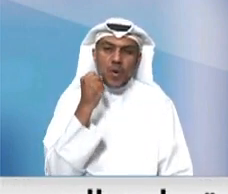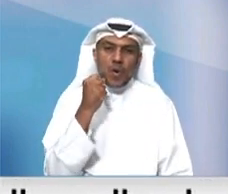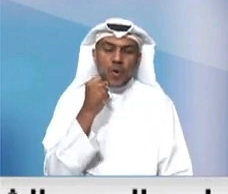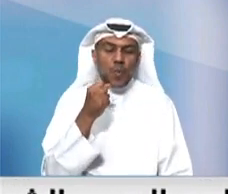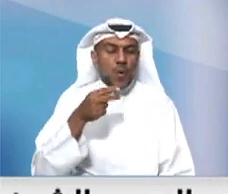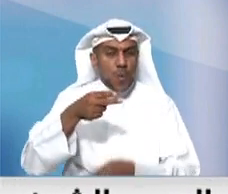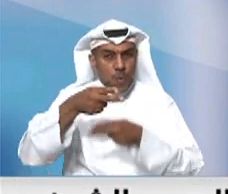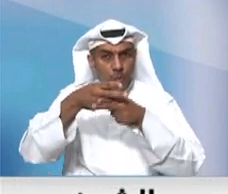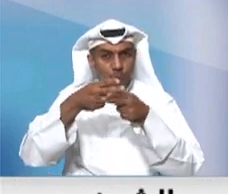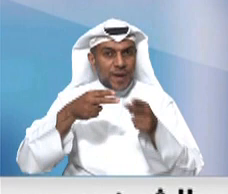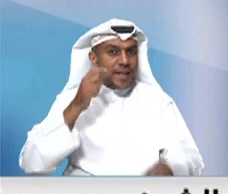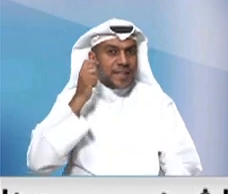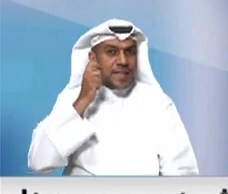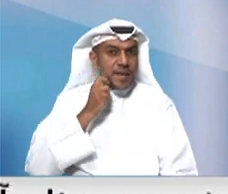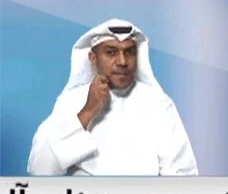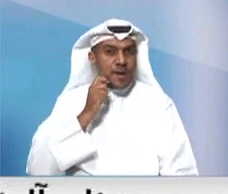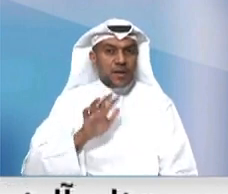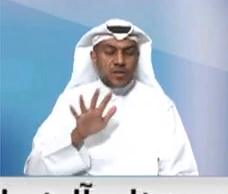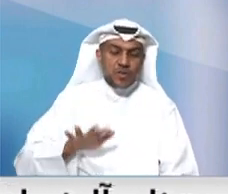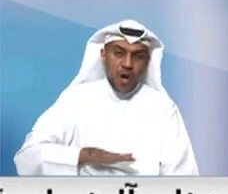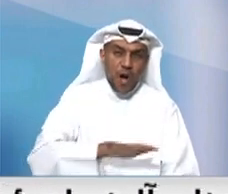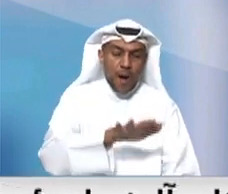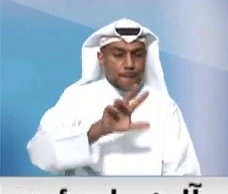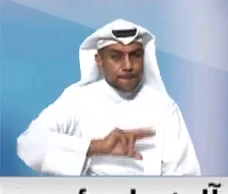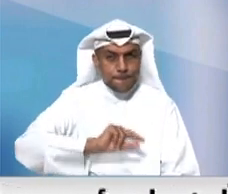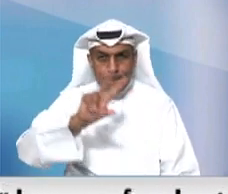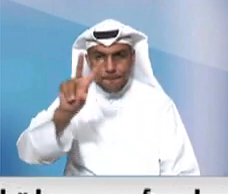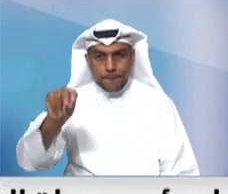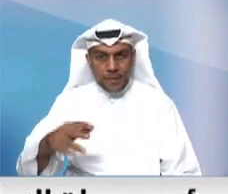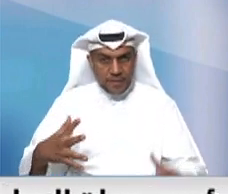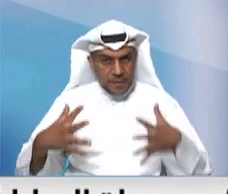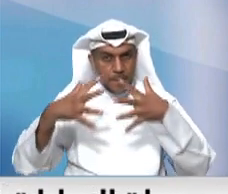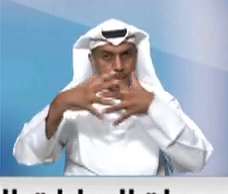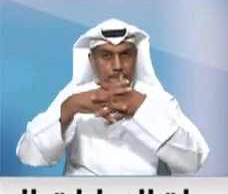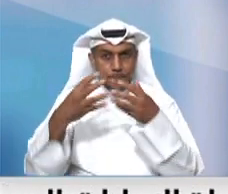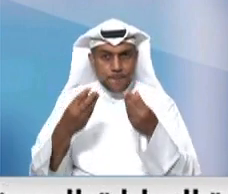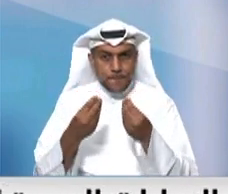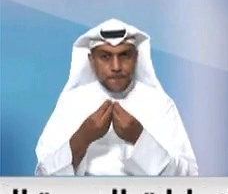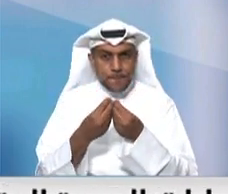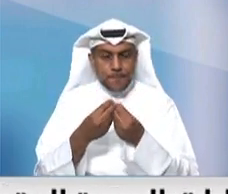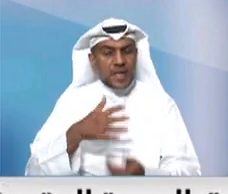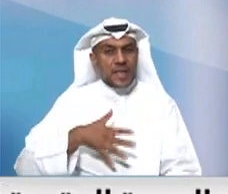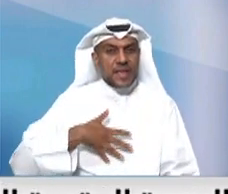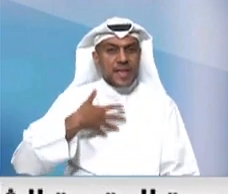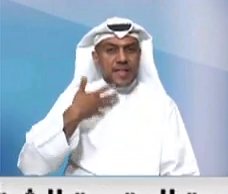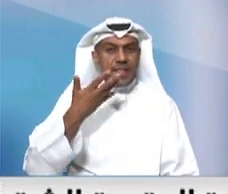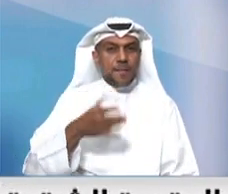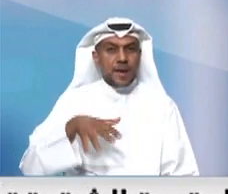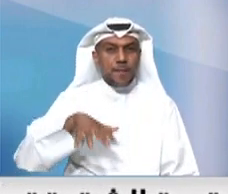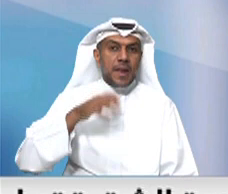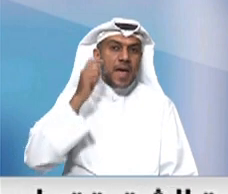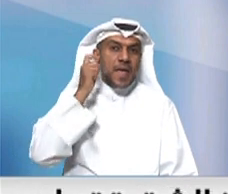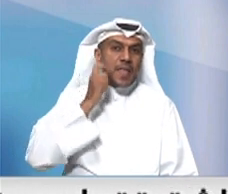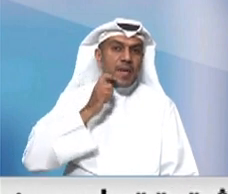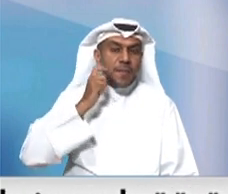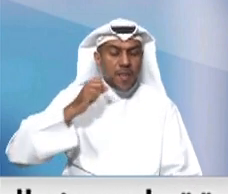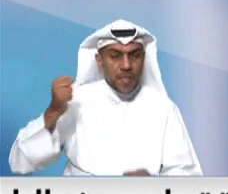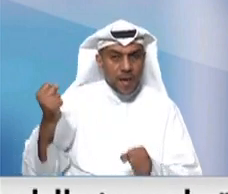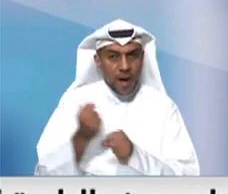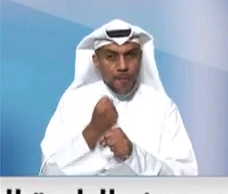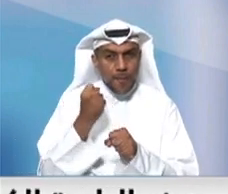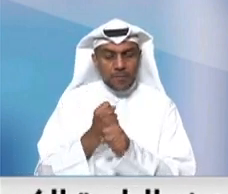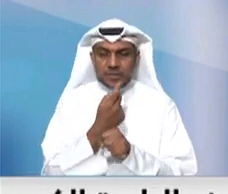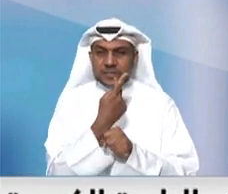تربط البلدين والشعبين الشقيقين متمنيا سموه لدوله الامارات العربيه المتحده المزيد من التقدم